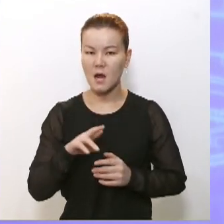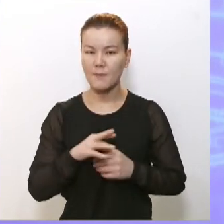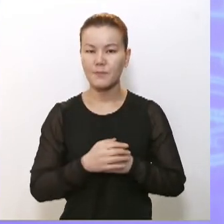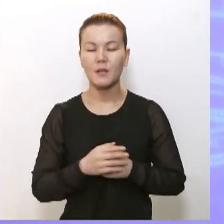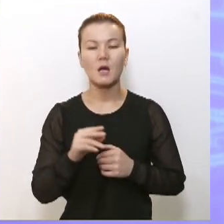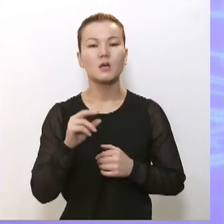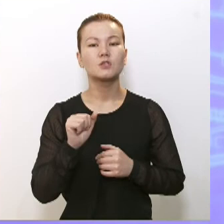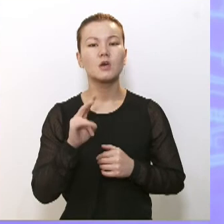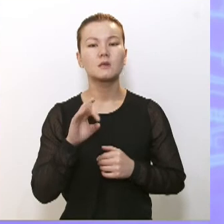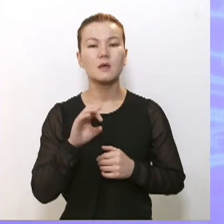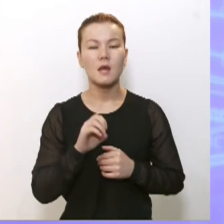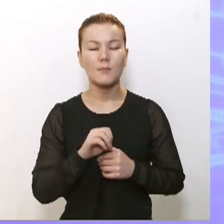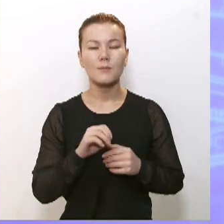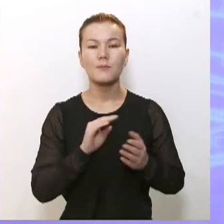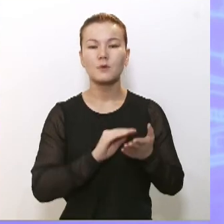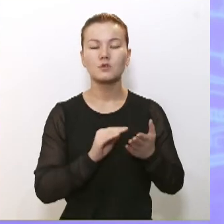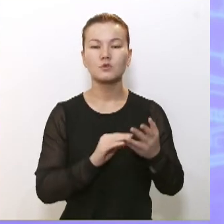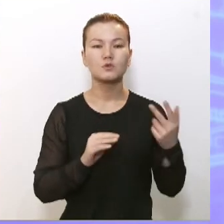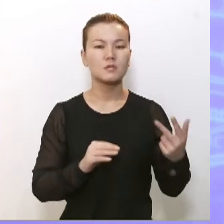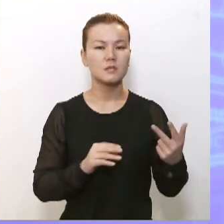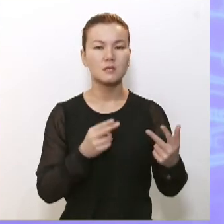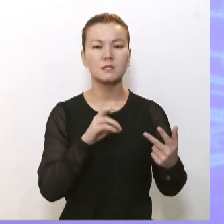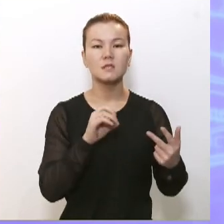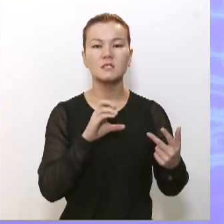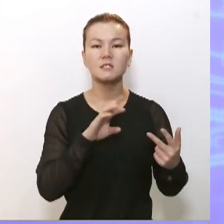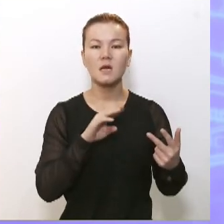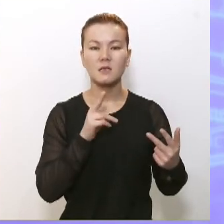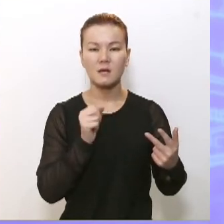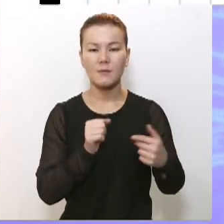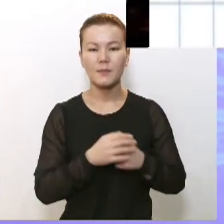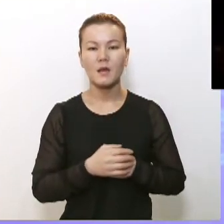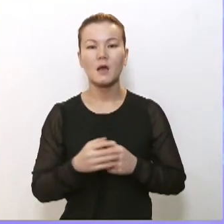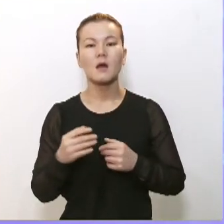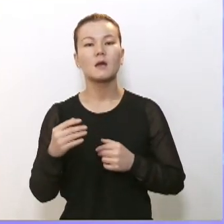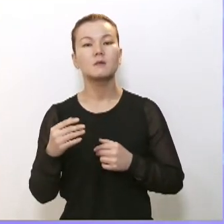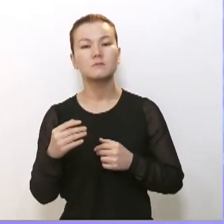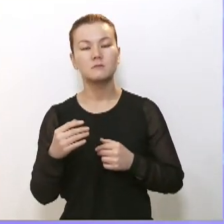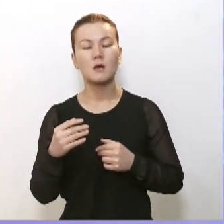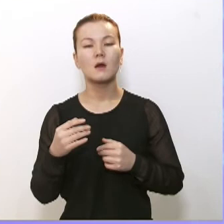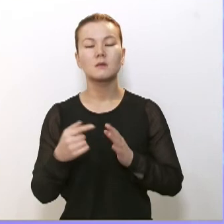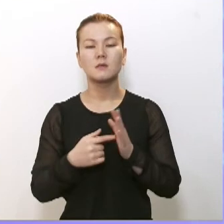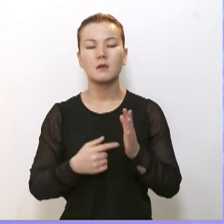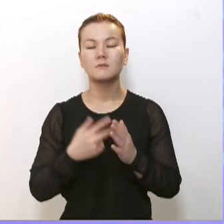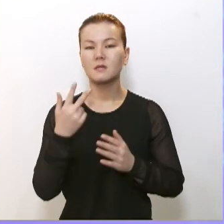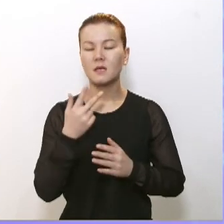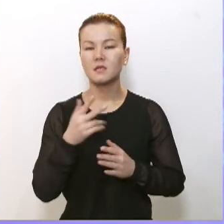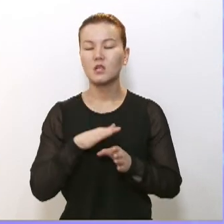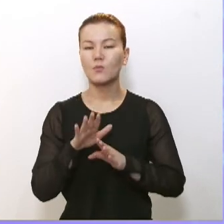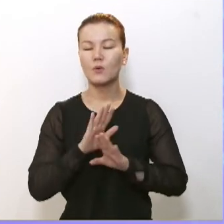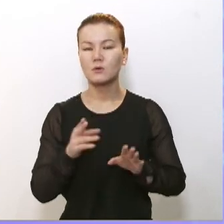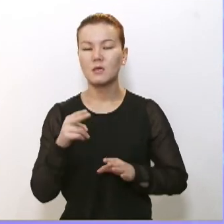частная пишу три десятка делим 3 неполное делимое